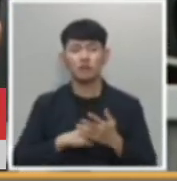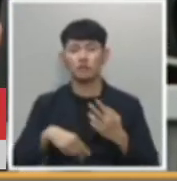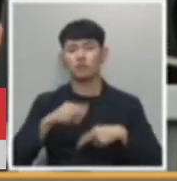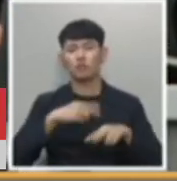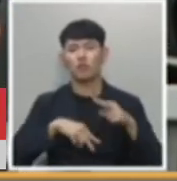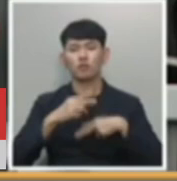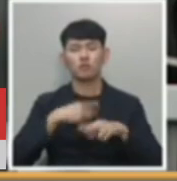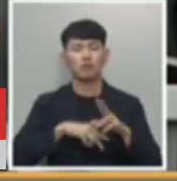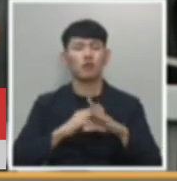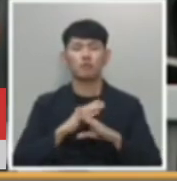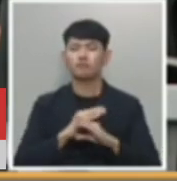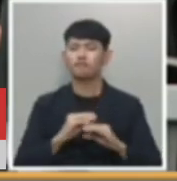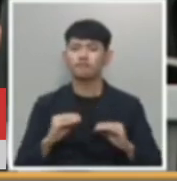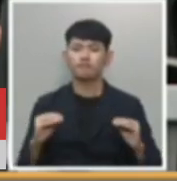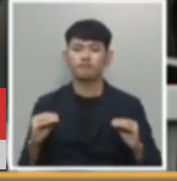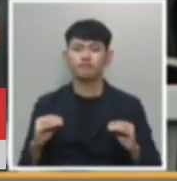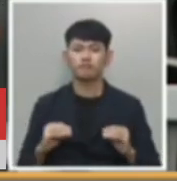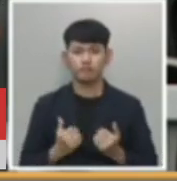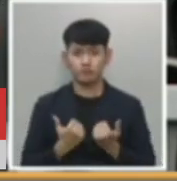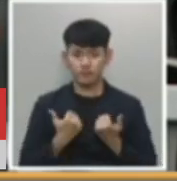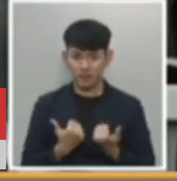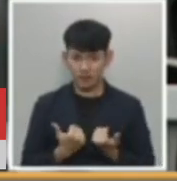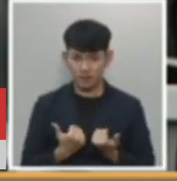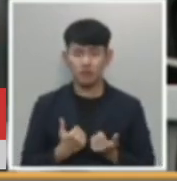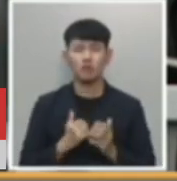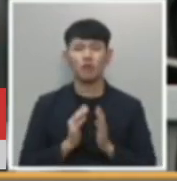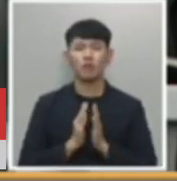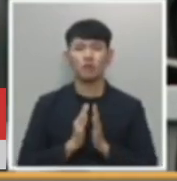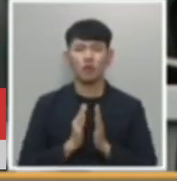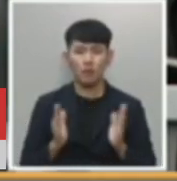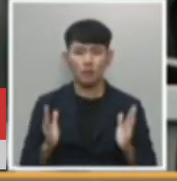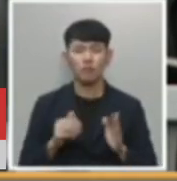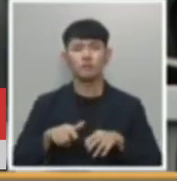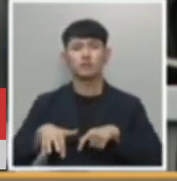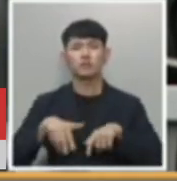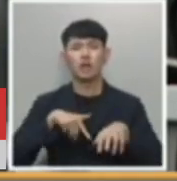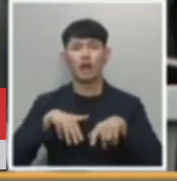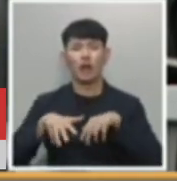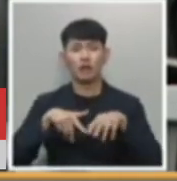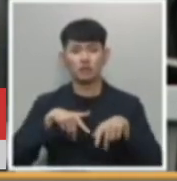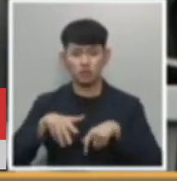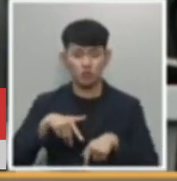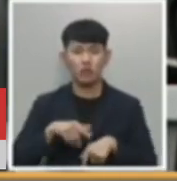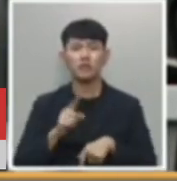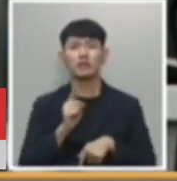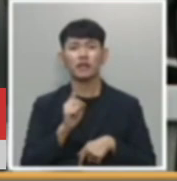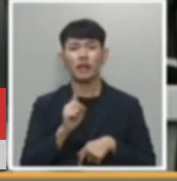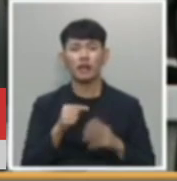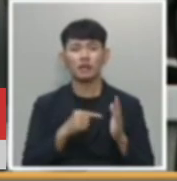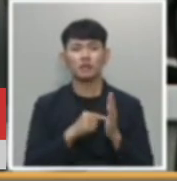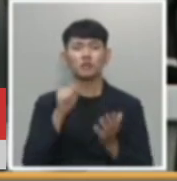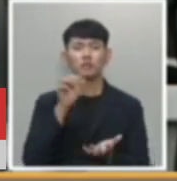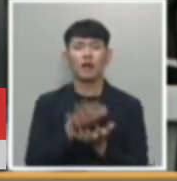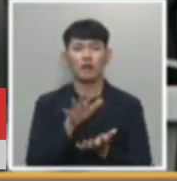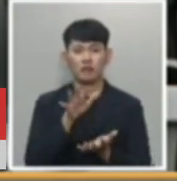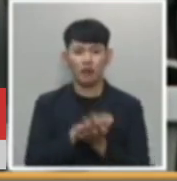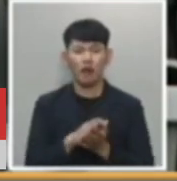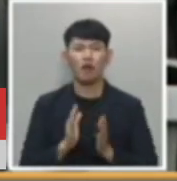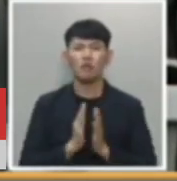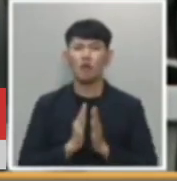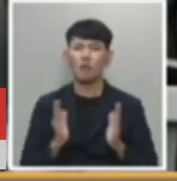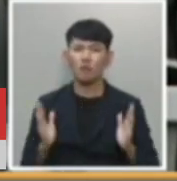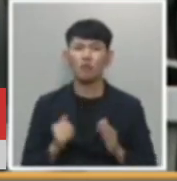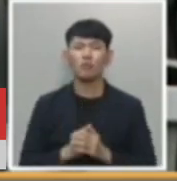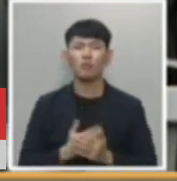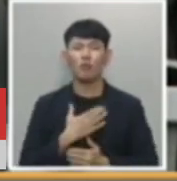แต่อย่างใดครั้งนี้ต้องขอกราบขอบพระคุณพี่น้องประชาชนชาวเปอร์ปากช่องครับที่ให้ผมเป็นผู้แทนราษฎรและทำหน้า